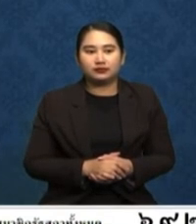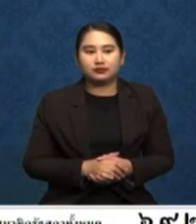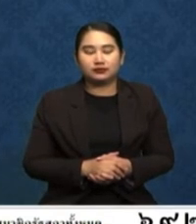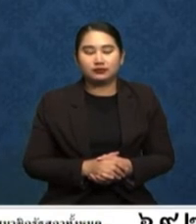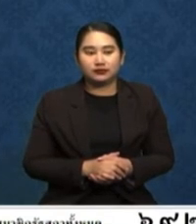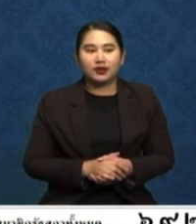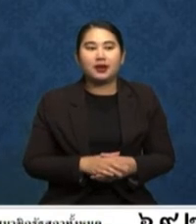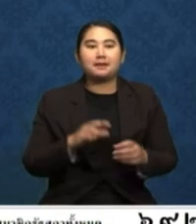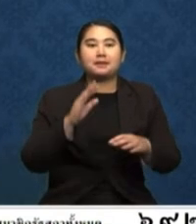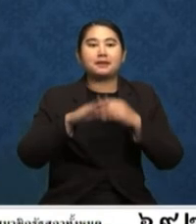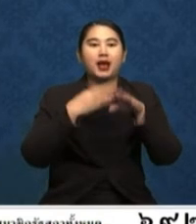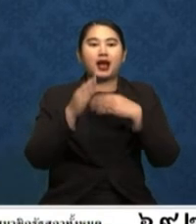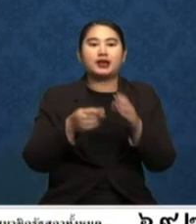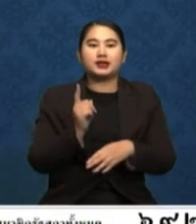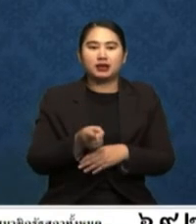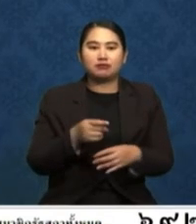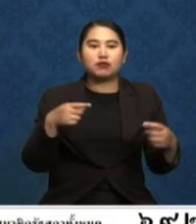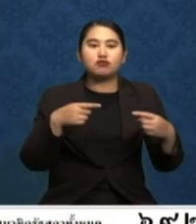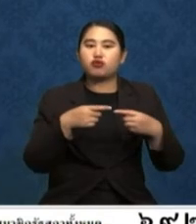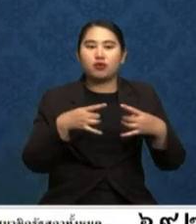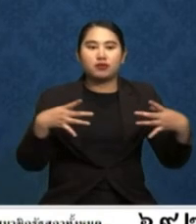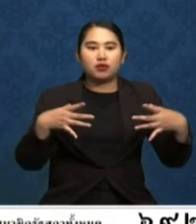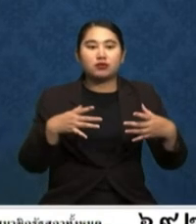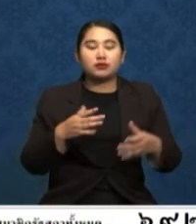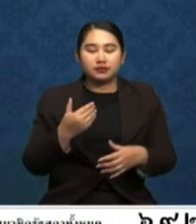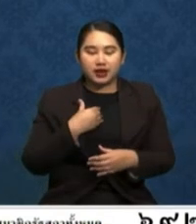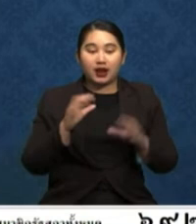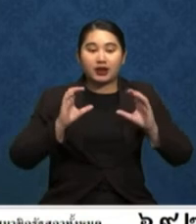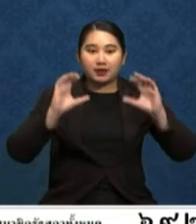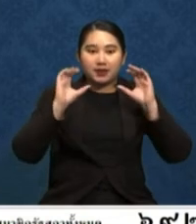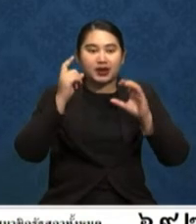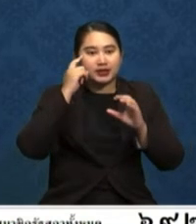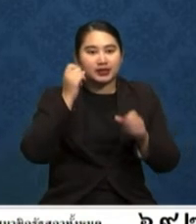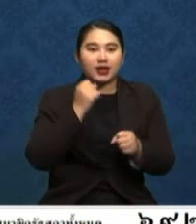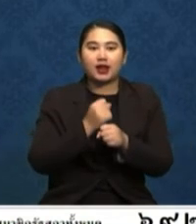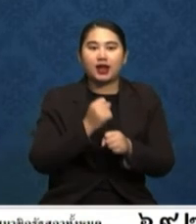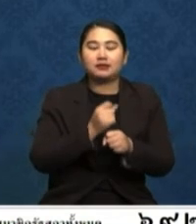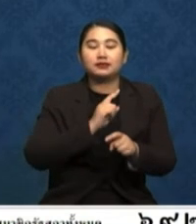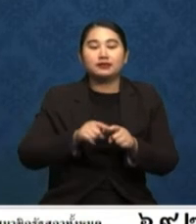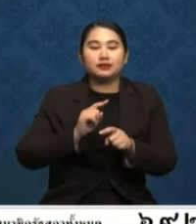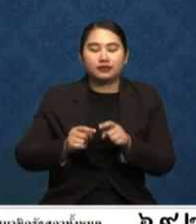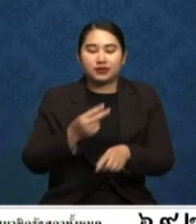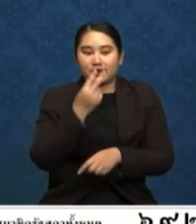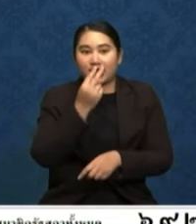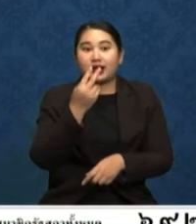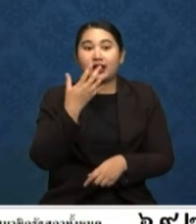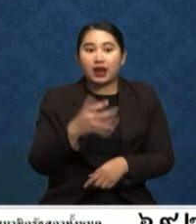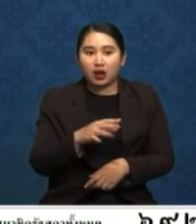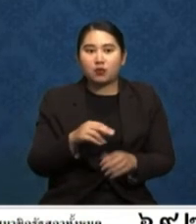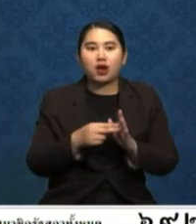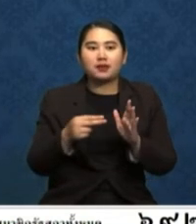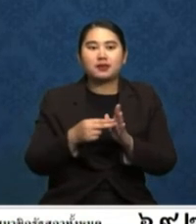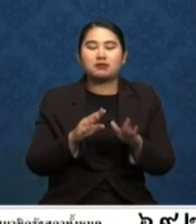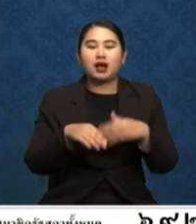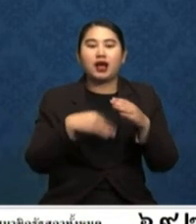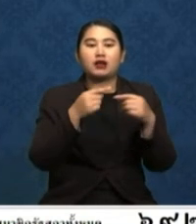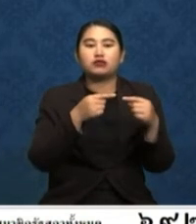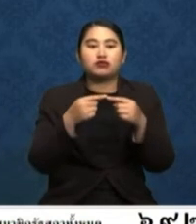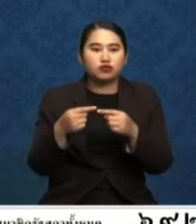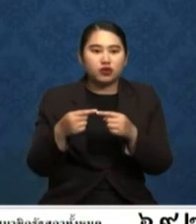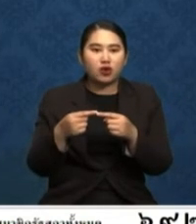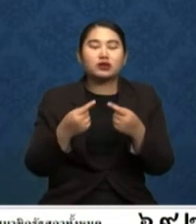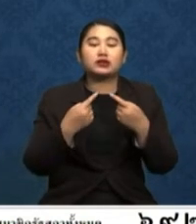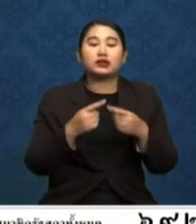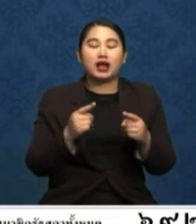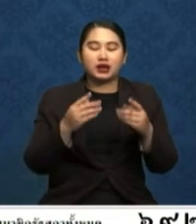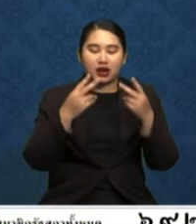เดิมมันไม่ตอบโจทย์วิธีการที่รัฐบาลกำลังคิดกำลังทำมันพิสูจน์แล้วว่ามันไม่ได้ไปไกลกว่ารัฐบาลพลเอก